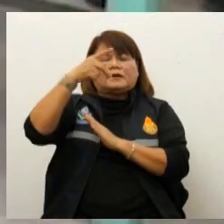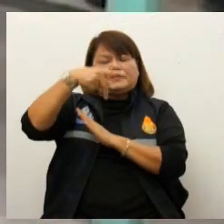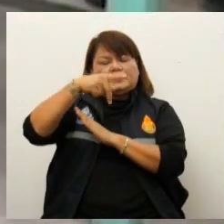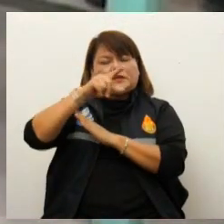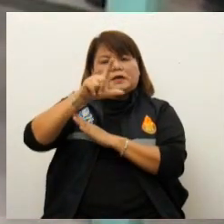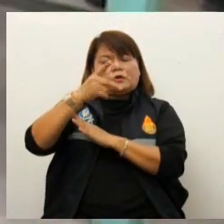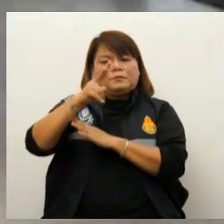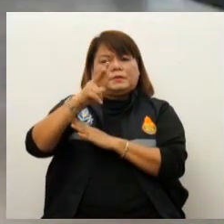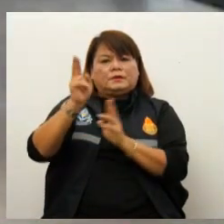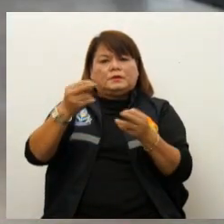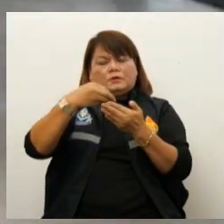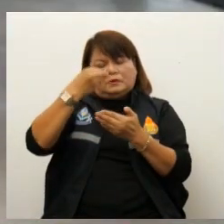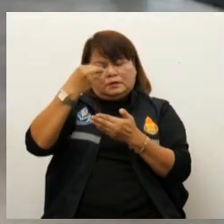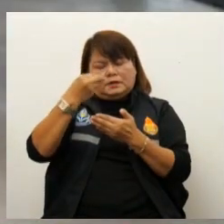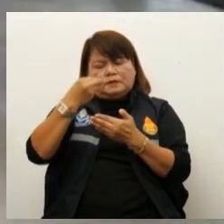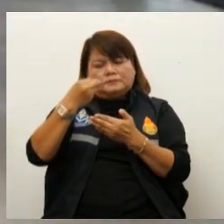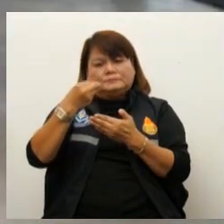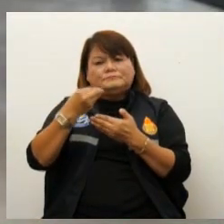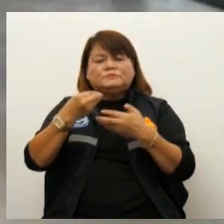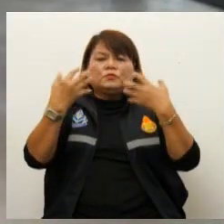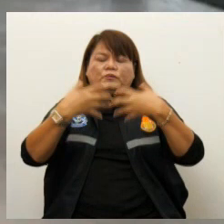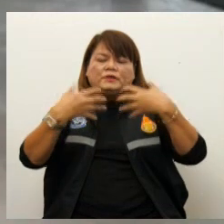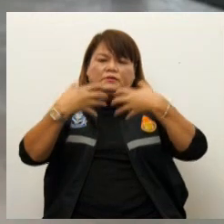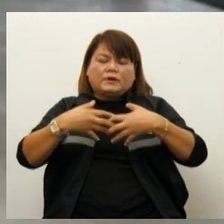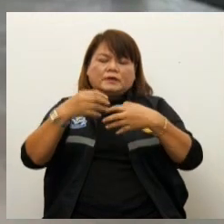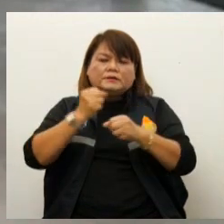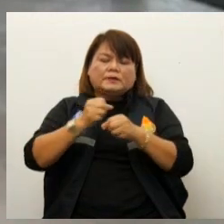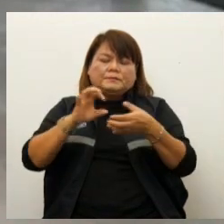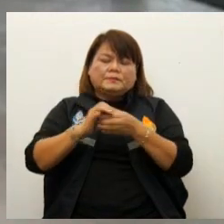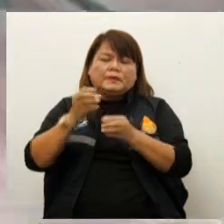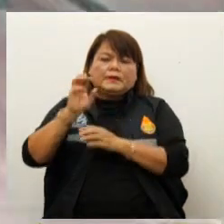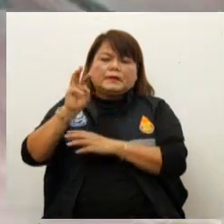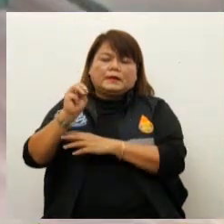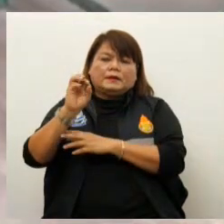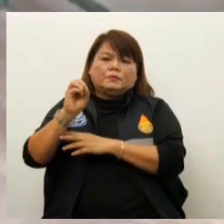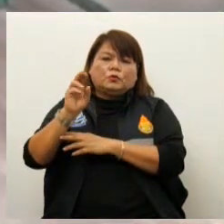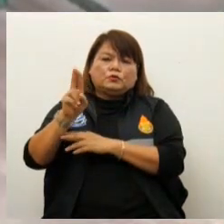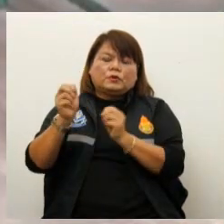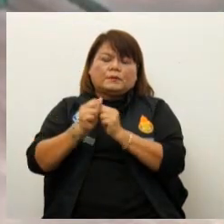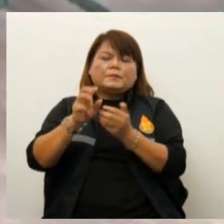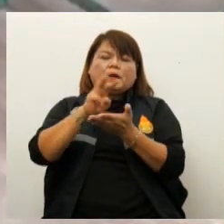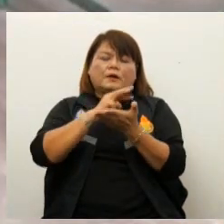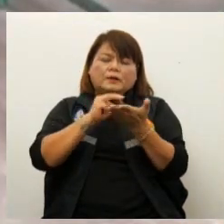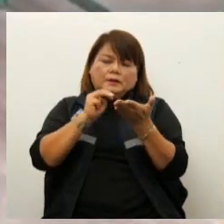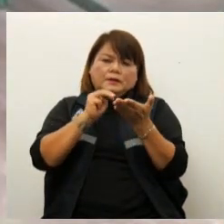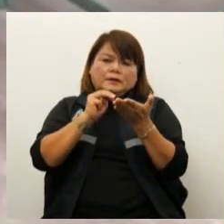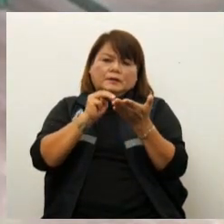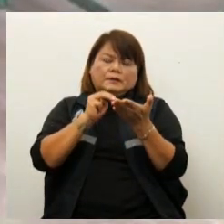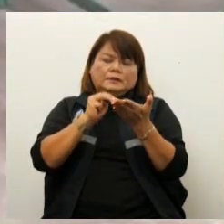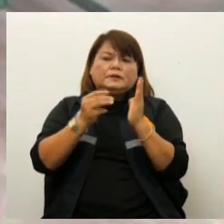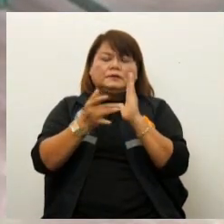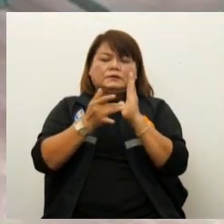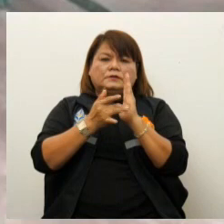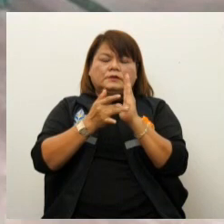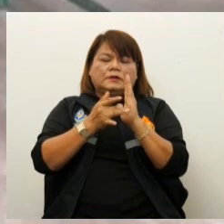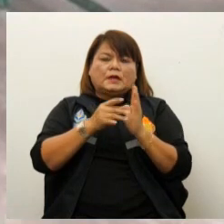มีห้องเรียนไทยเอนจิเนียริ่งเป็นห้องเรียนที่ทำ MOU กับมหาวิทยาลัยเทคโนโลยีราช